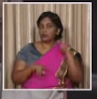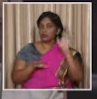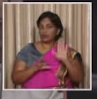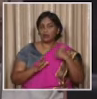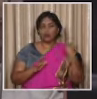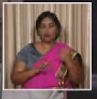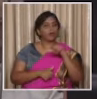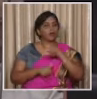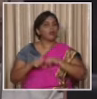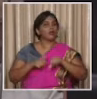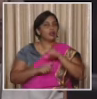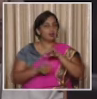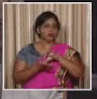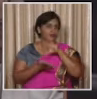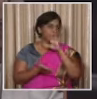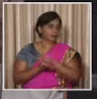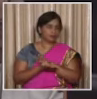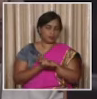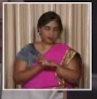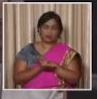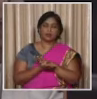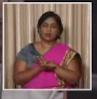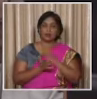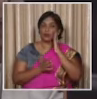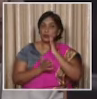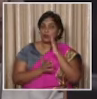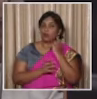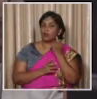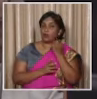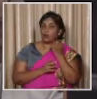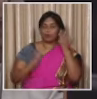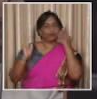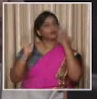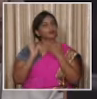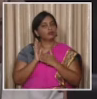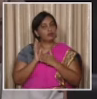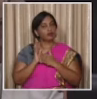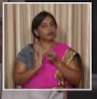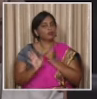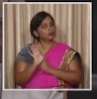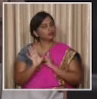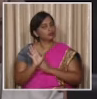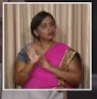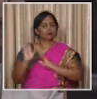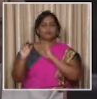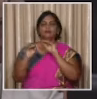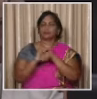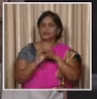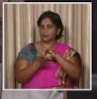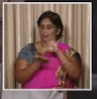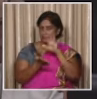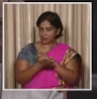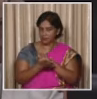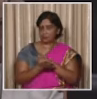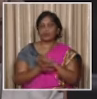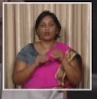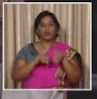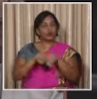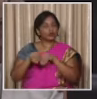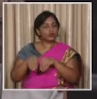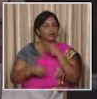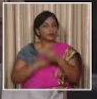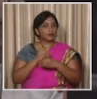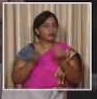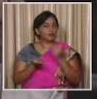නව ආයතනයක් ස්ථාපිත කරනවා. විදේශ මූල්‍ය අංශ වෙත අඛණ්ඩ ප්‍රවේශය සහතික කරනවා.